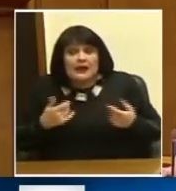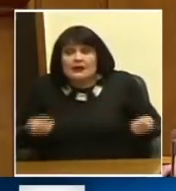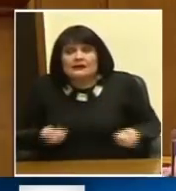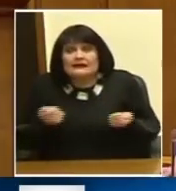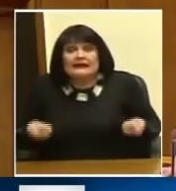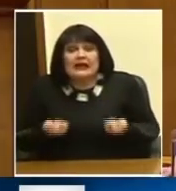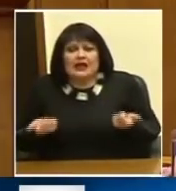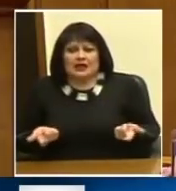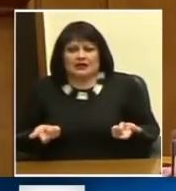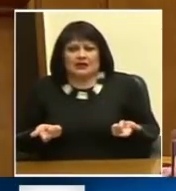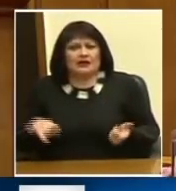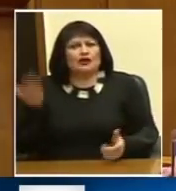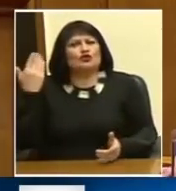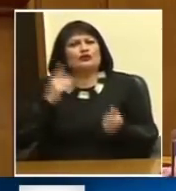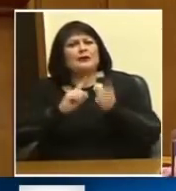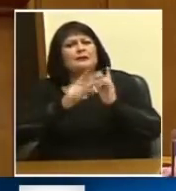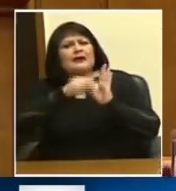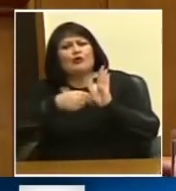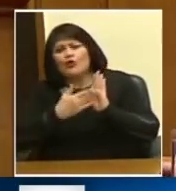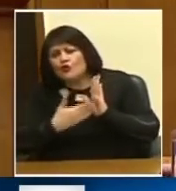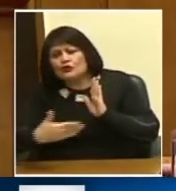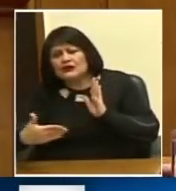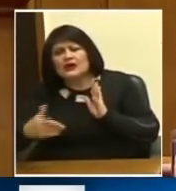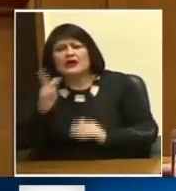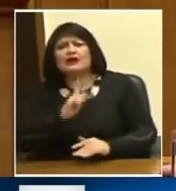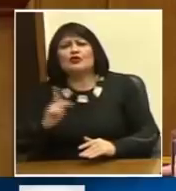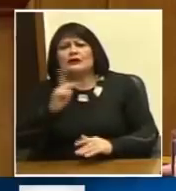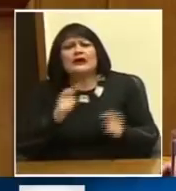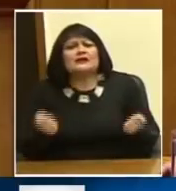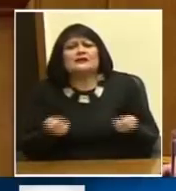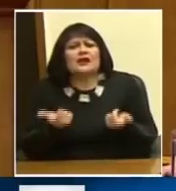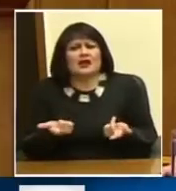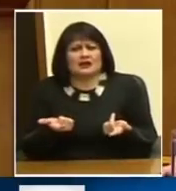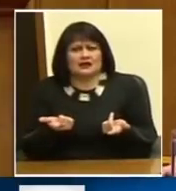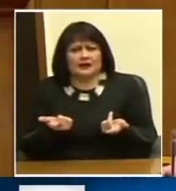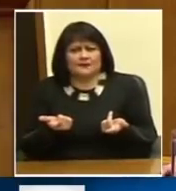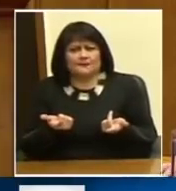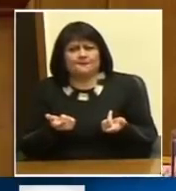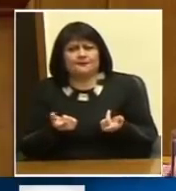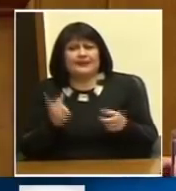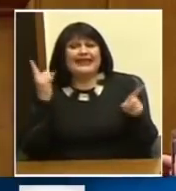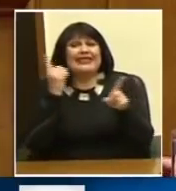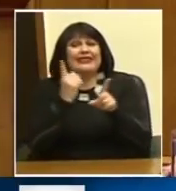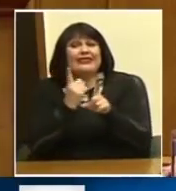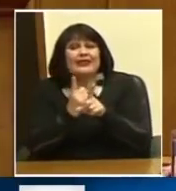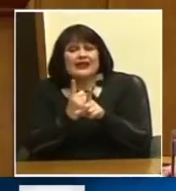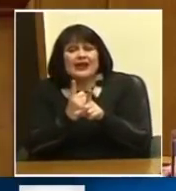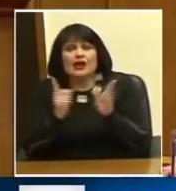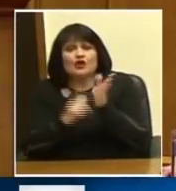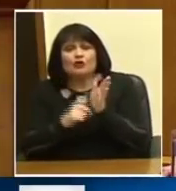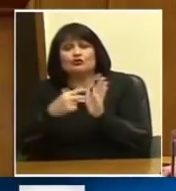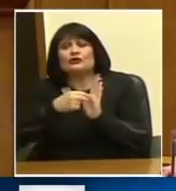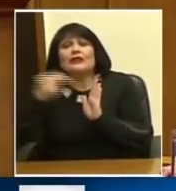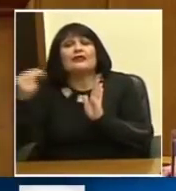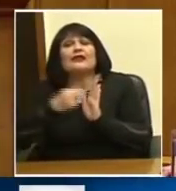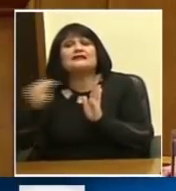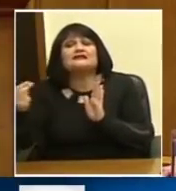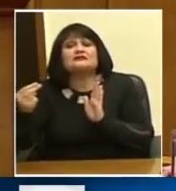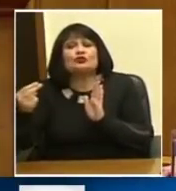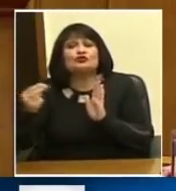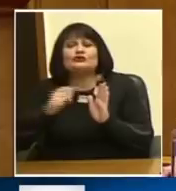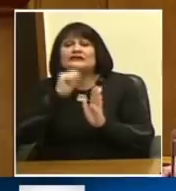στον καιρό των μνημονίων στην κοινωνία, αλλά κυρίως τι έγινε στους θεσμούς, μια και μιλάμε για θεσμούς και για